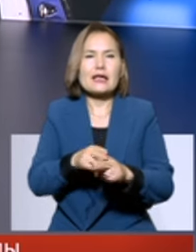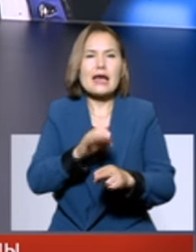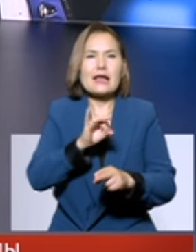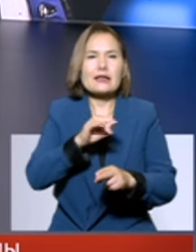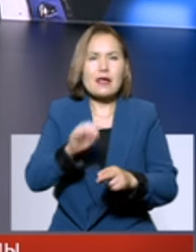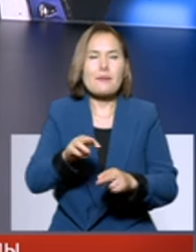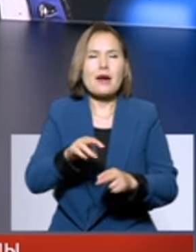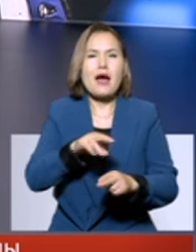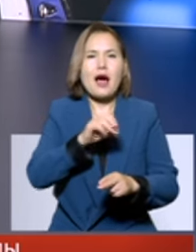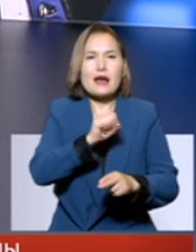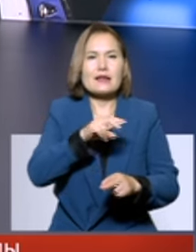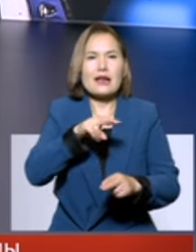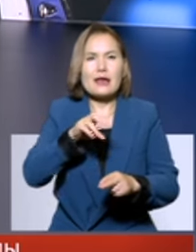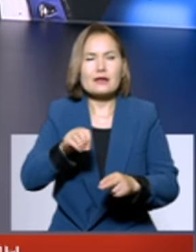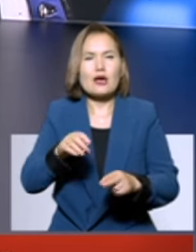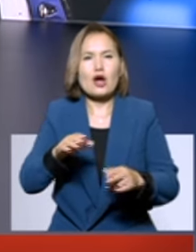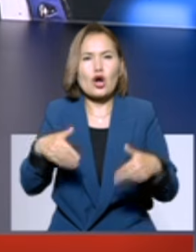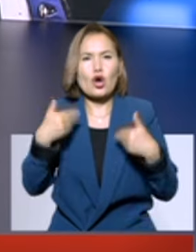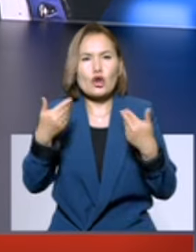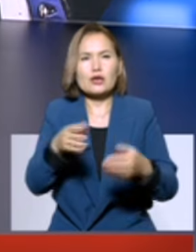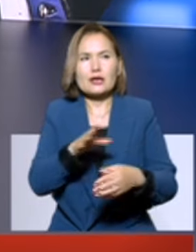Александра Лені құттықтады.